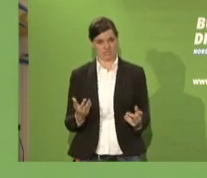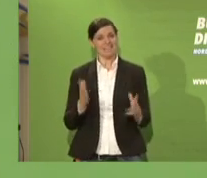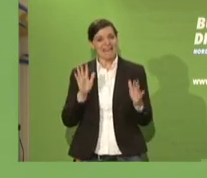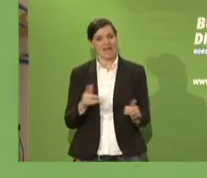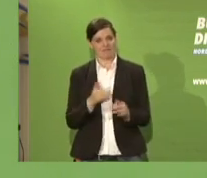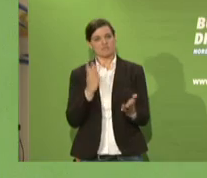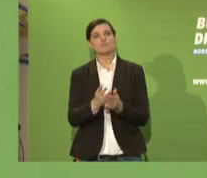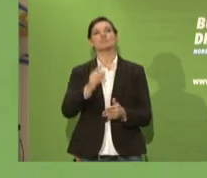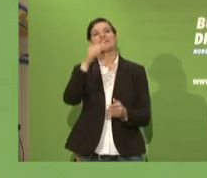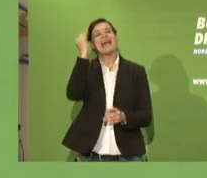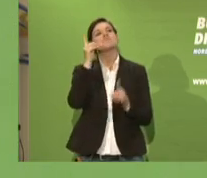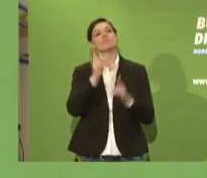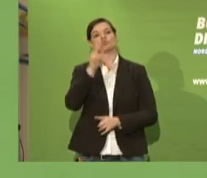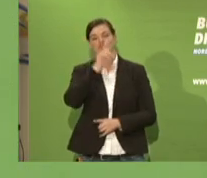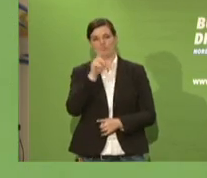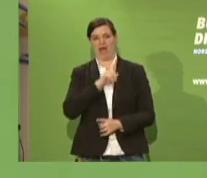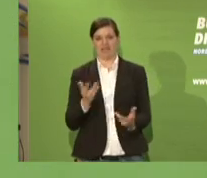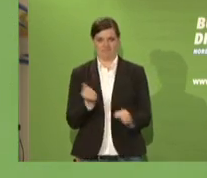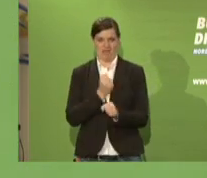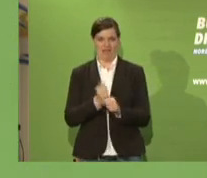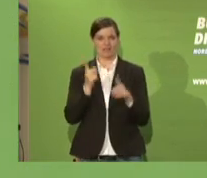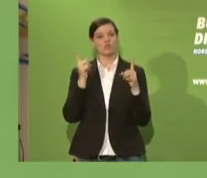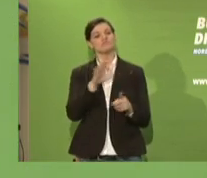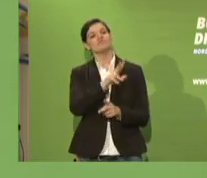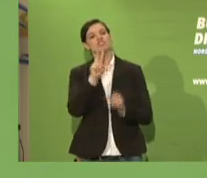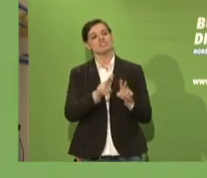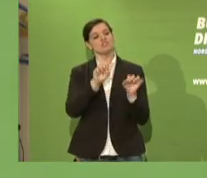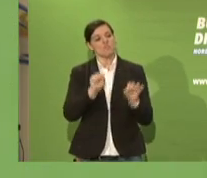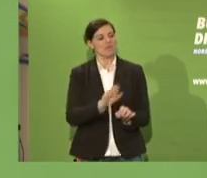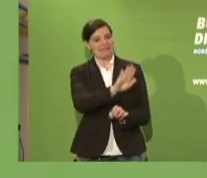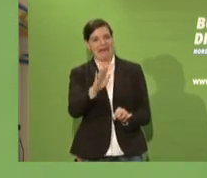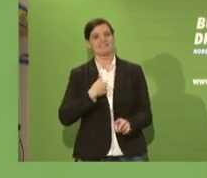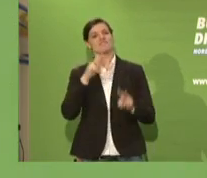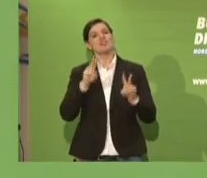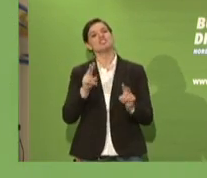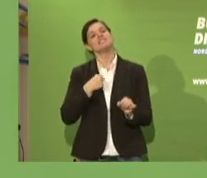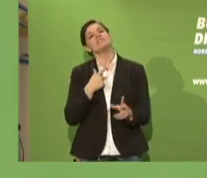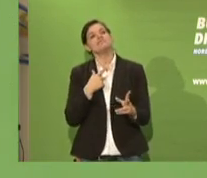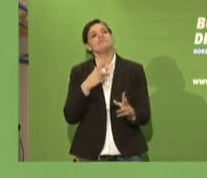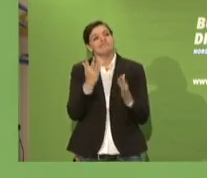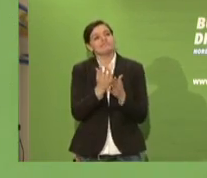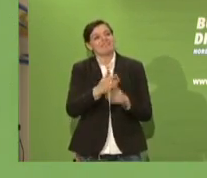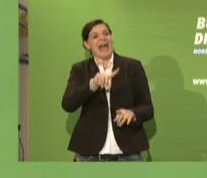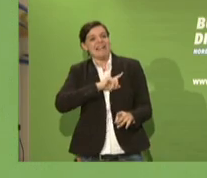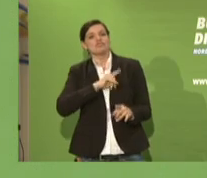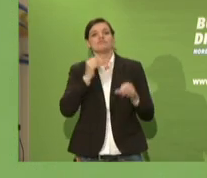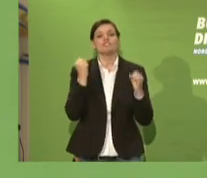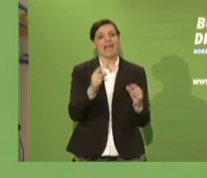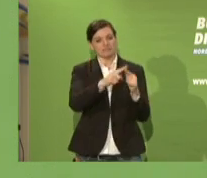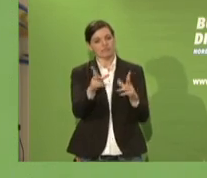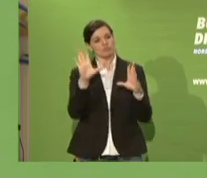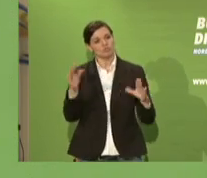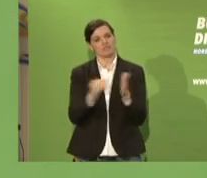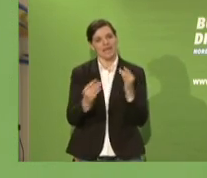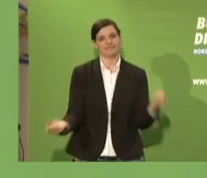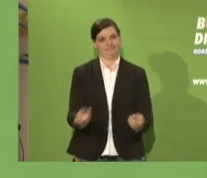der alle mit ihren Fähigkeiten und Möglichkeiten mitgenommen werden. Liebe Silvia, ich bin sicher, es ist viel Arbeit,